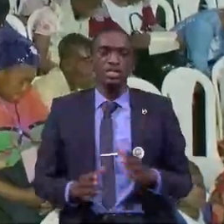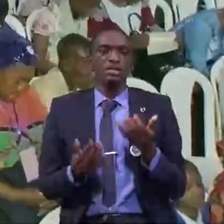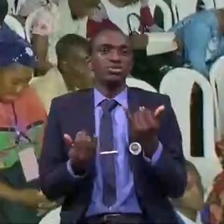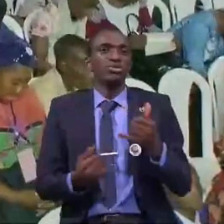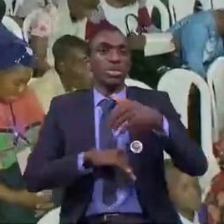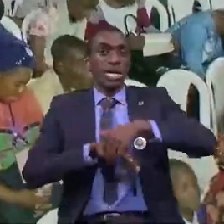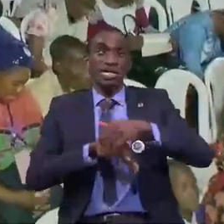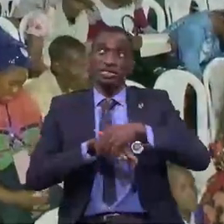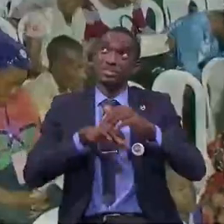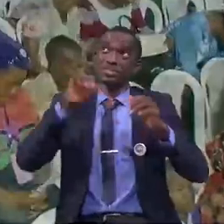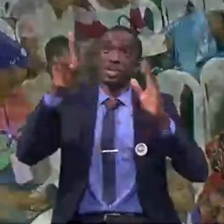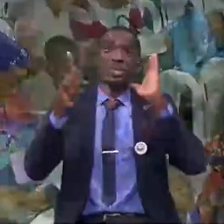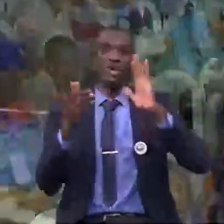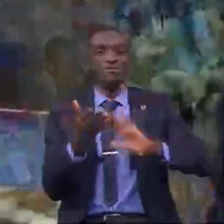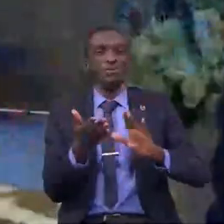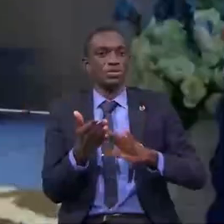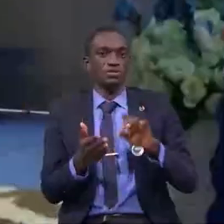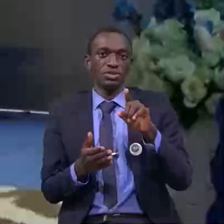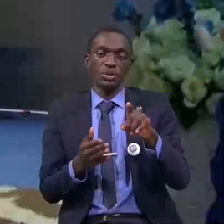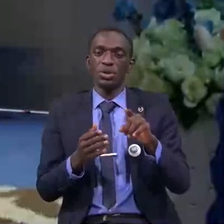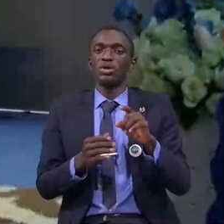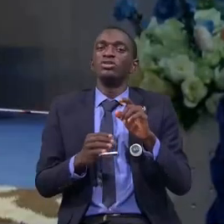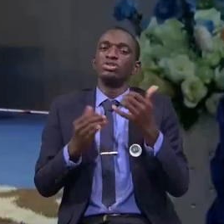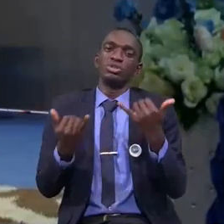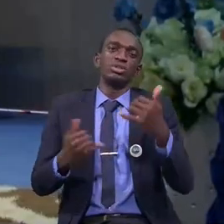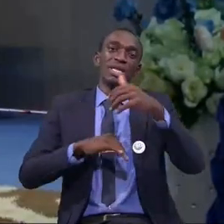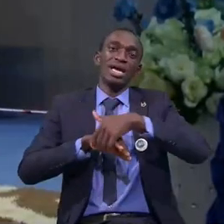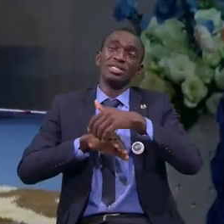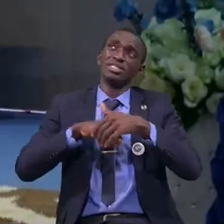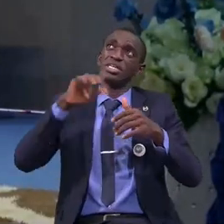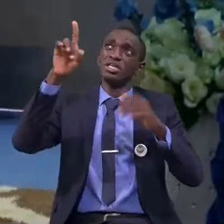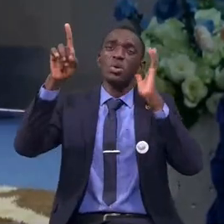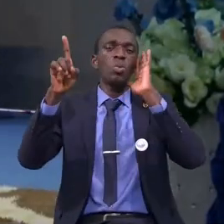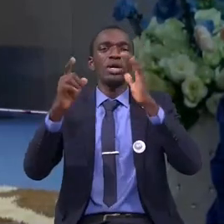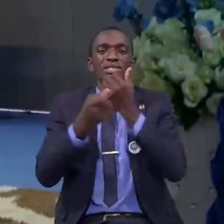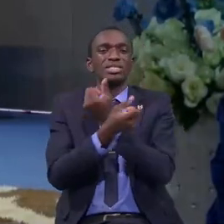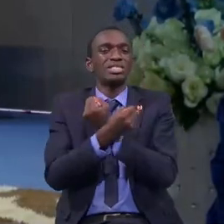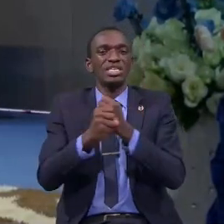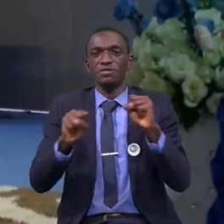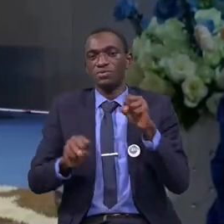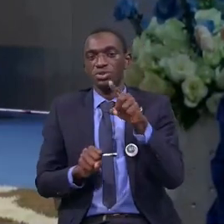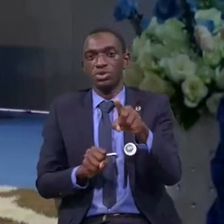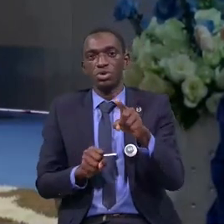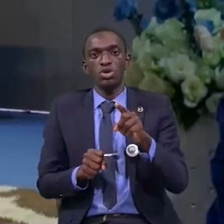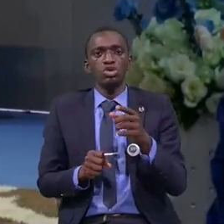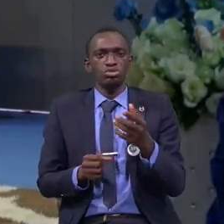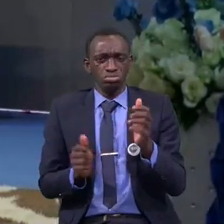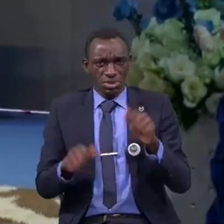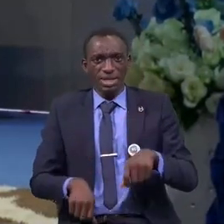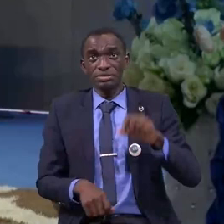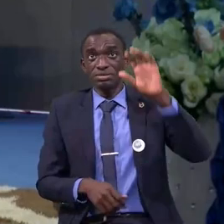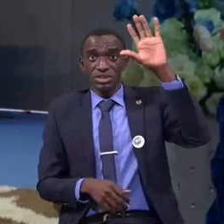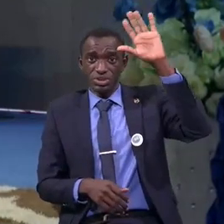une soirée de pardon, une soirée de salut. En ligne, levez la main